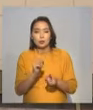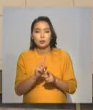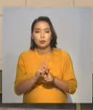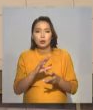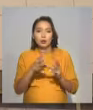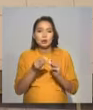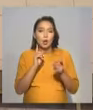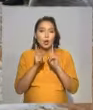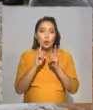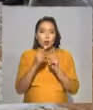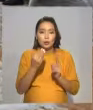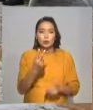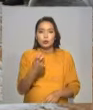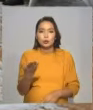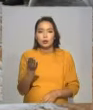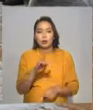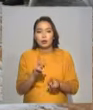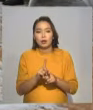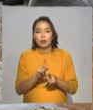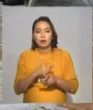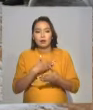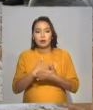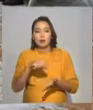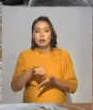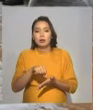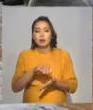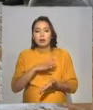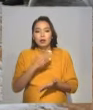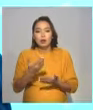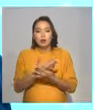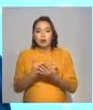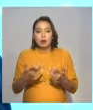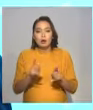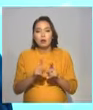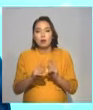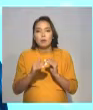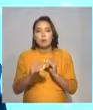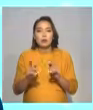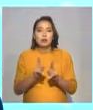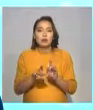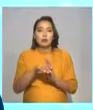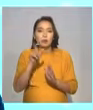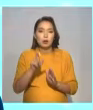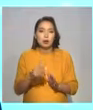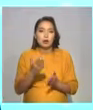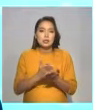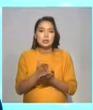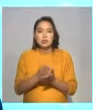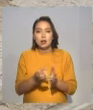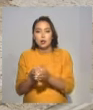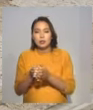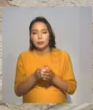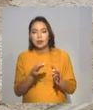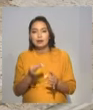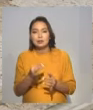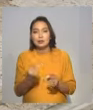сайлау конференциясы 200-ден астам белсендінің басын қосты. Олар әртүрлі деңгейдегі мәслихат депутаттары, саяси ұйым мүшелері мен